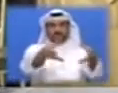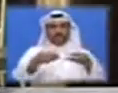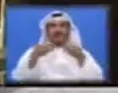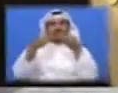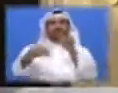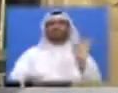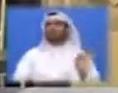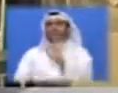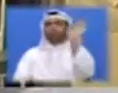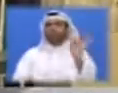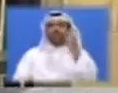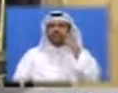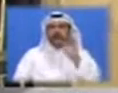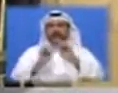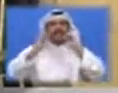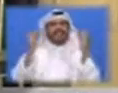للتعليم التطبيقي والتدريب